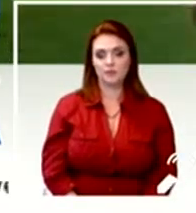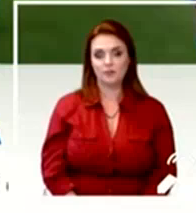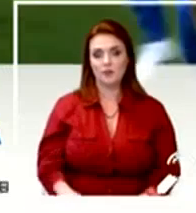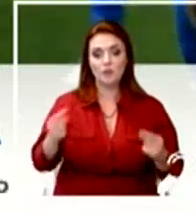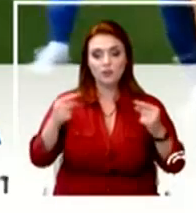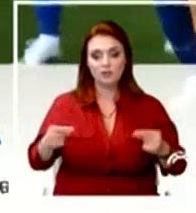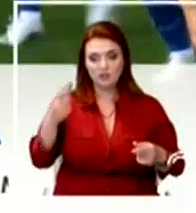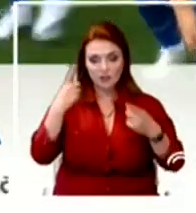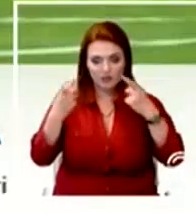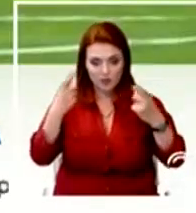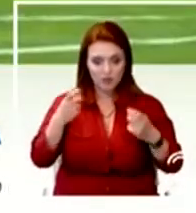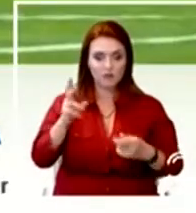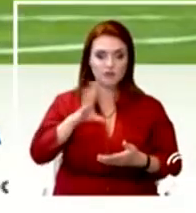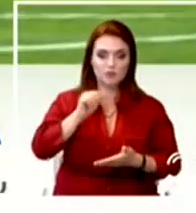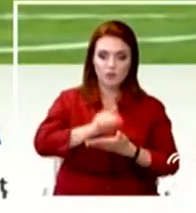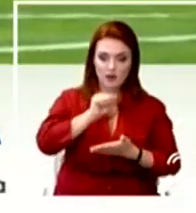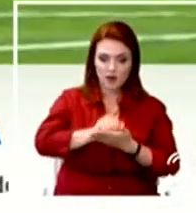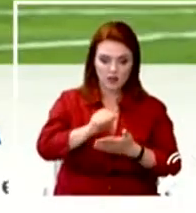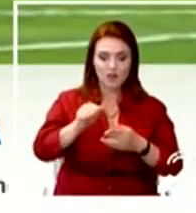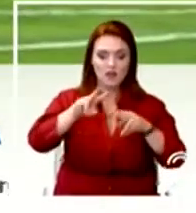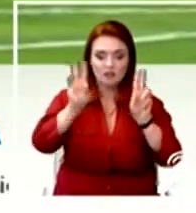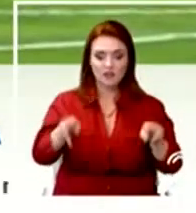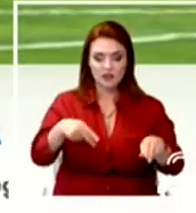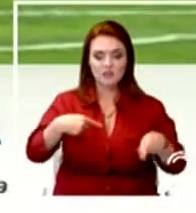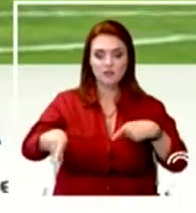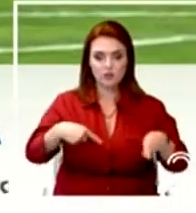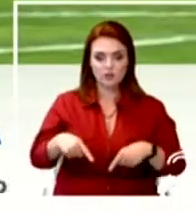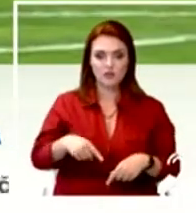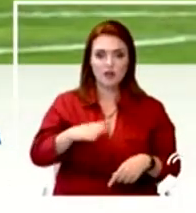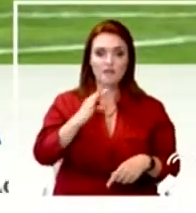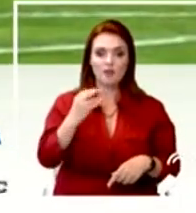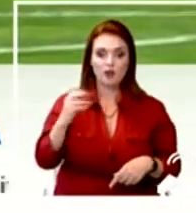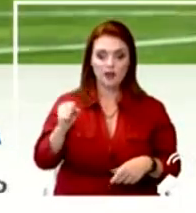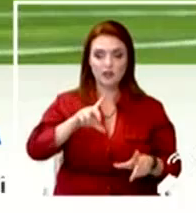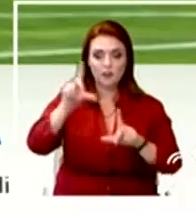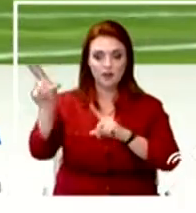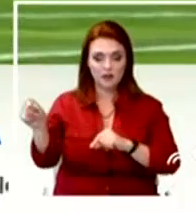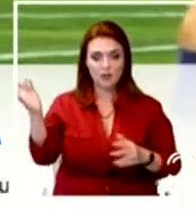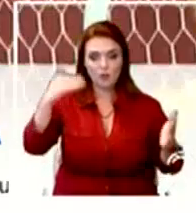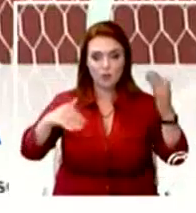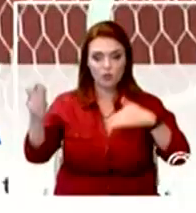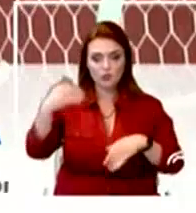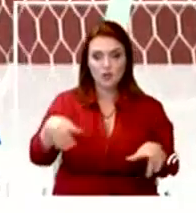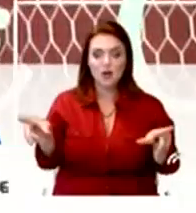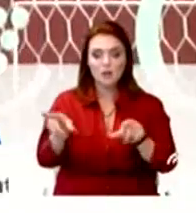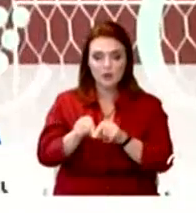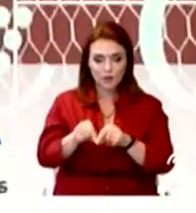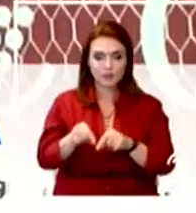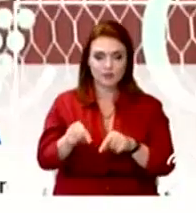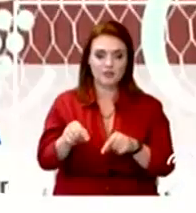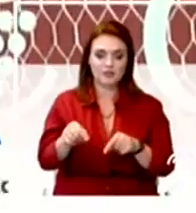Potrivit informațiilor publicate de Federația Moldovenească de Fotbal, Violeta Mițul era plecată în munți, alături de colegii ei din